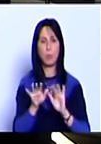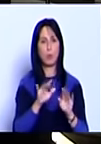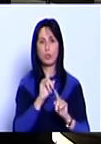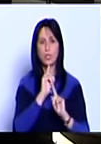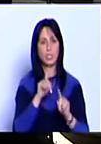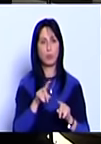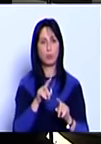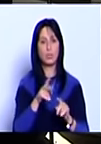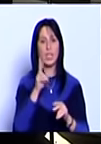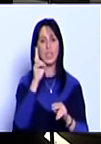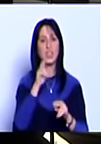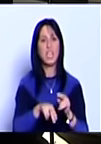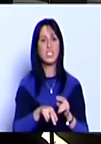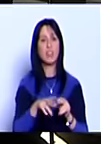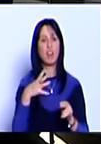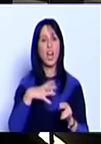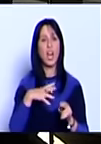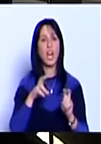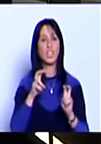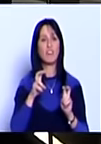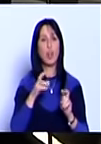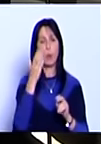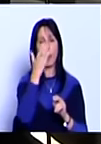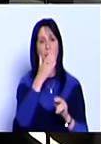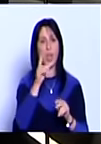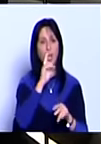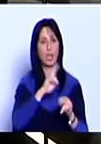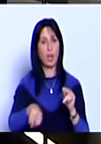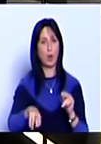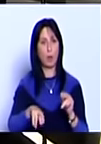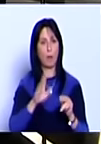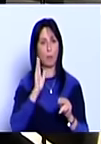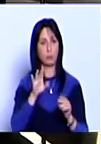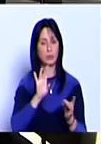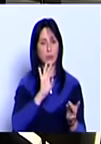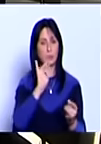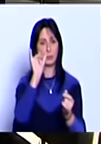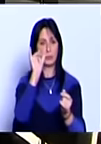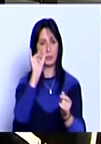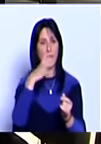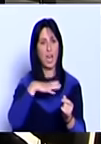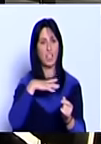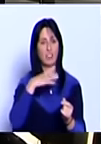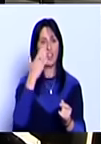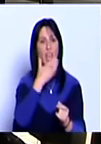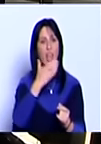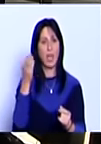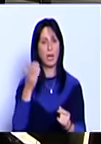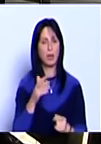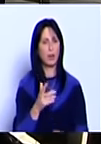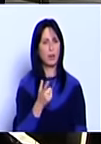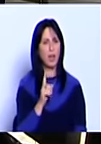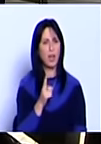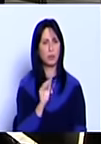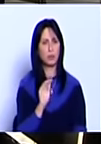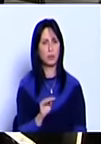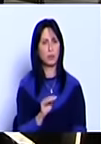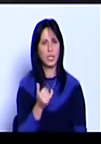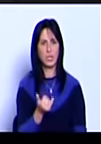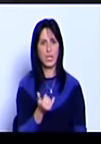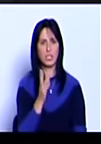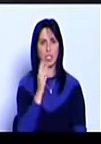რომლის ლოგიკური დასასრულიც ქართველობის როგორც ერის გაქრობა იქნება აი ხომ არ ფიქრობთ რომ